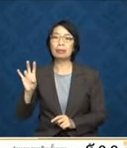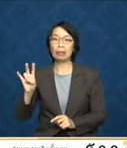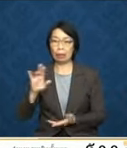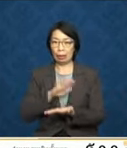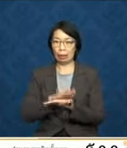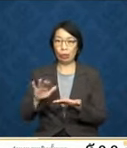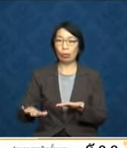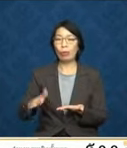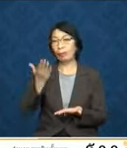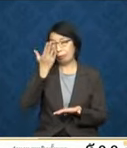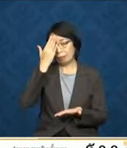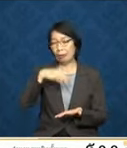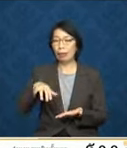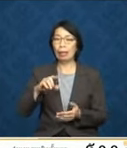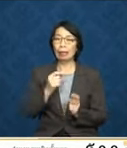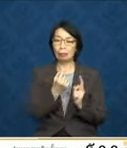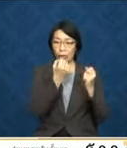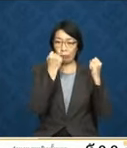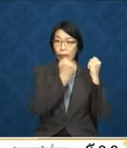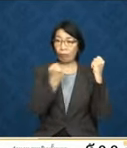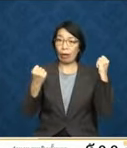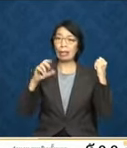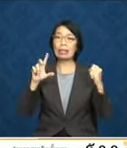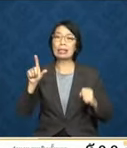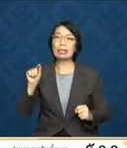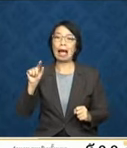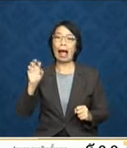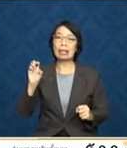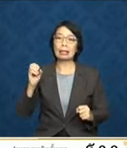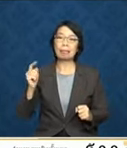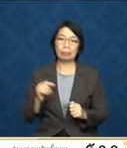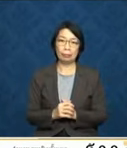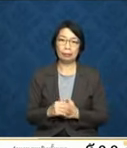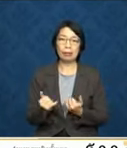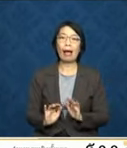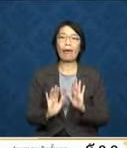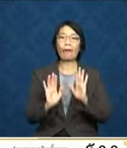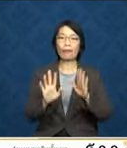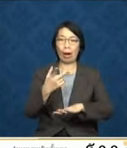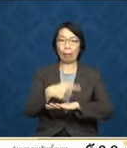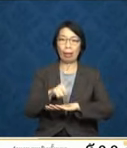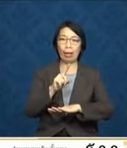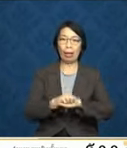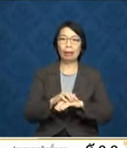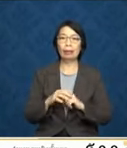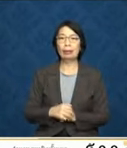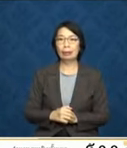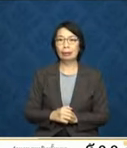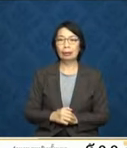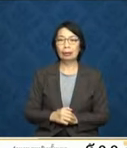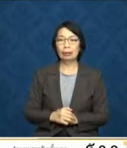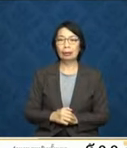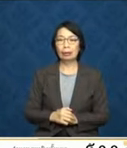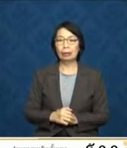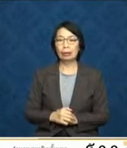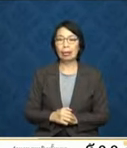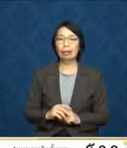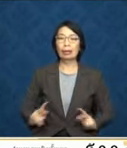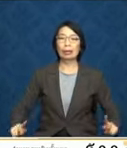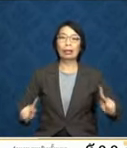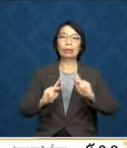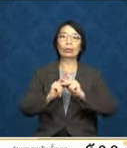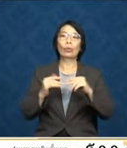านป่าพอกจำนวน50ต้นขอฝากท่านประธานถึงพระท่านสุริยะจึงรุ่งเรืองกิจรัฐมนตรีว่าการกระทรวงคมนาคมและห